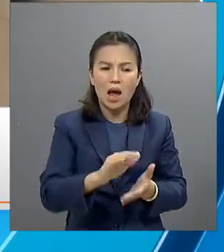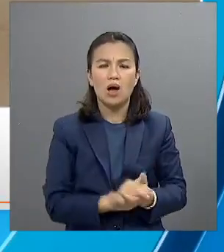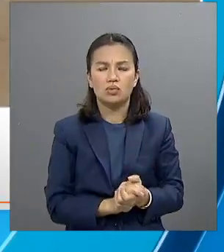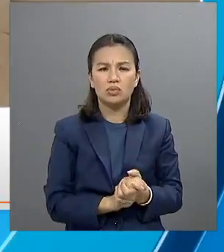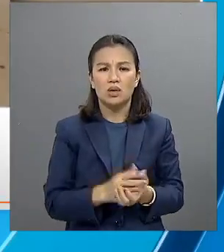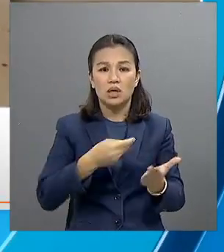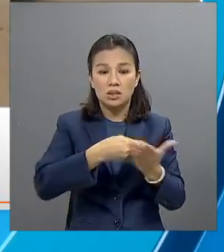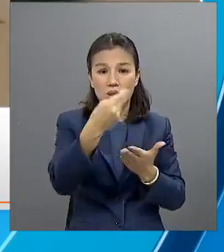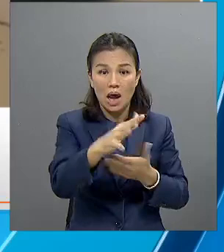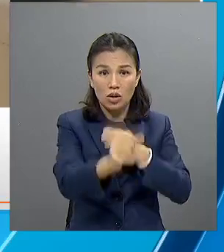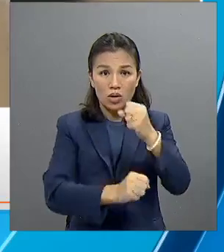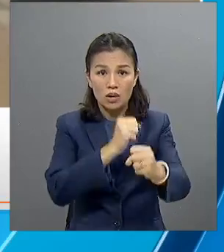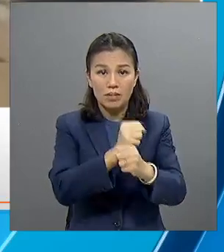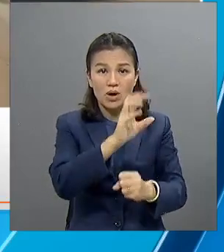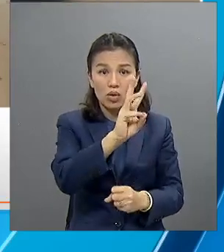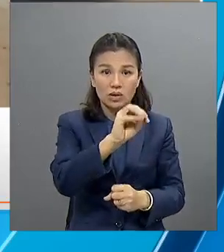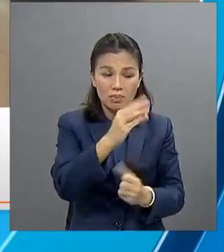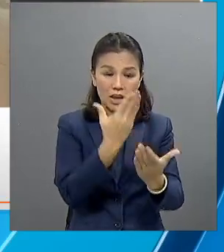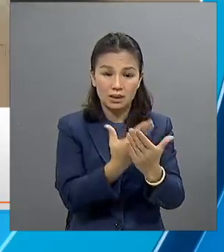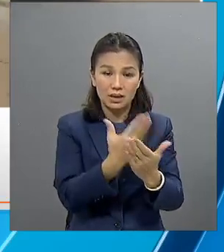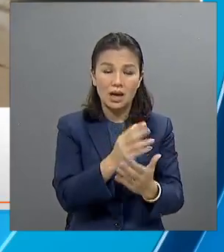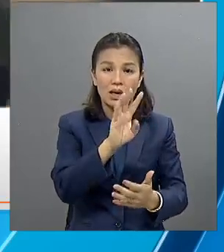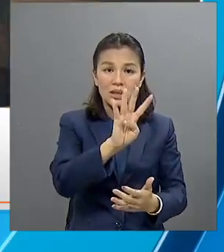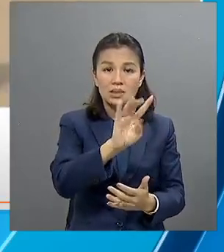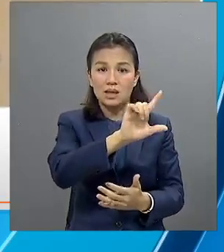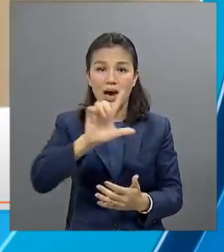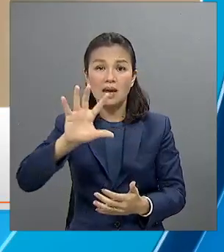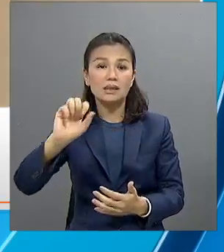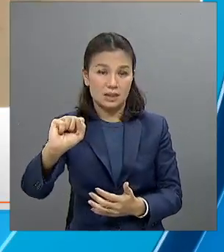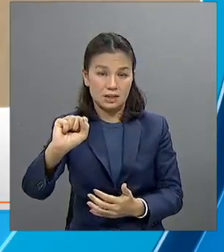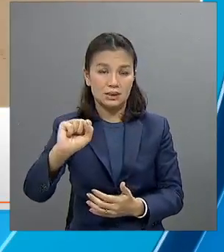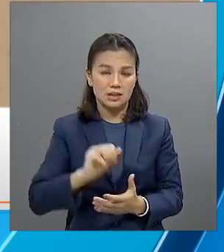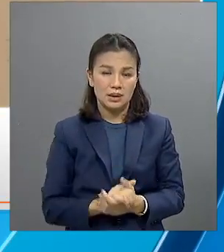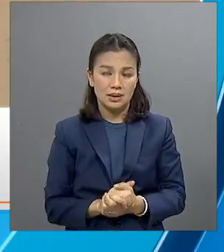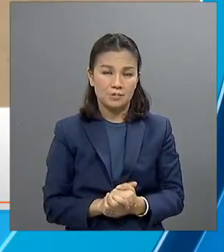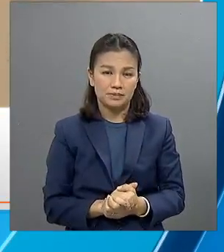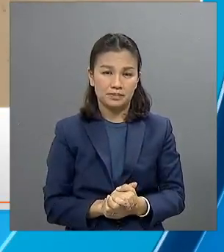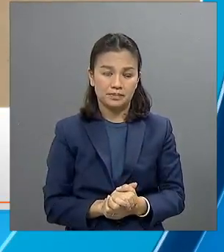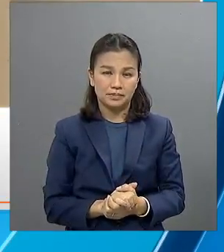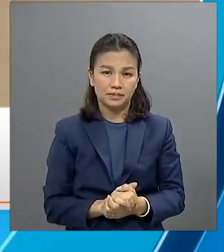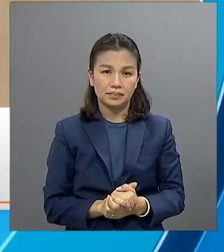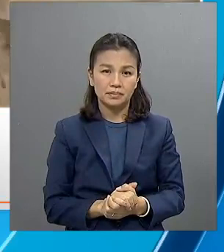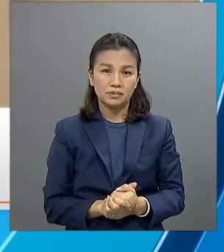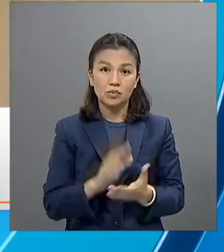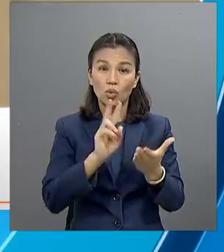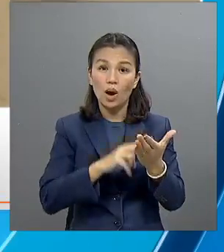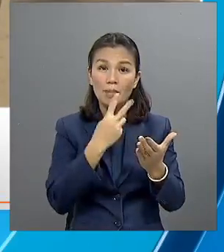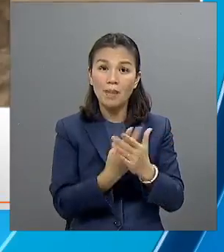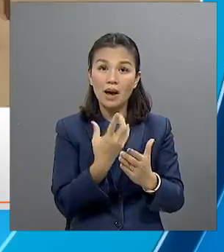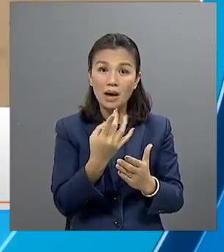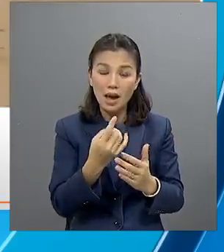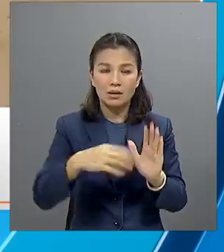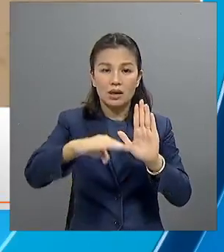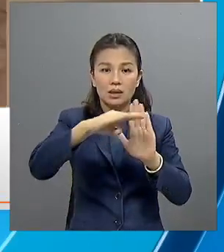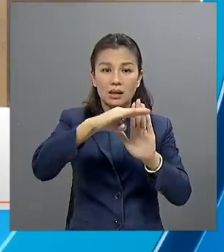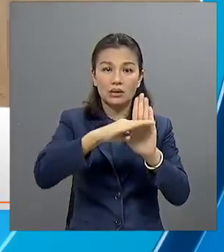นะ4ล้านเลือกเท่าไหร่เนี่ย ค่ะ4ล้านนั่นนะครับปี60 อันนั้นน่ะมันเป็นเรื่องเขาไปดำเนินการกันเองซึ่ง